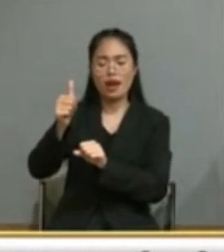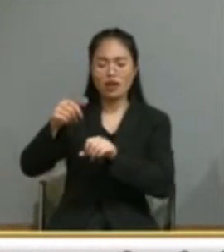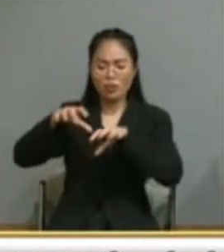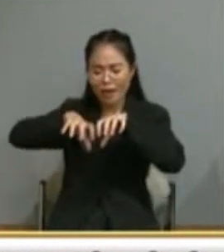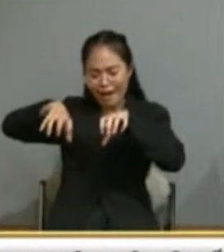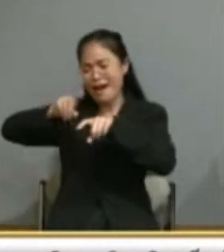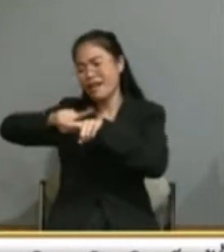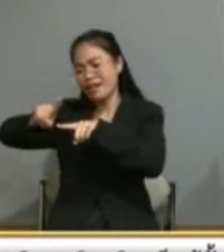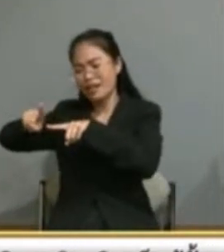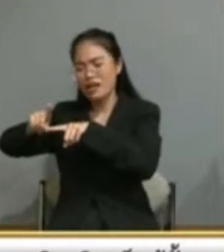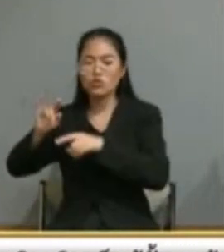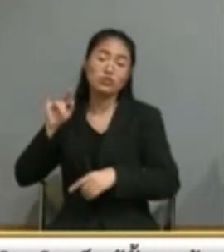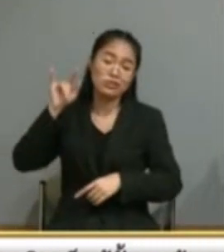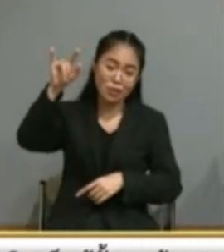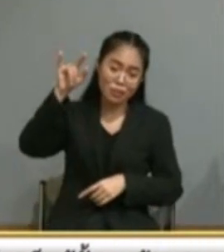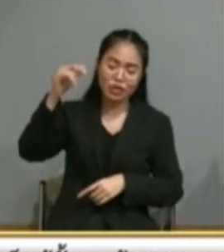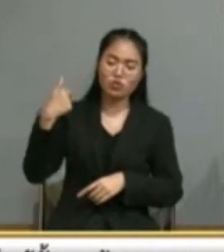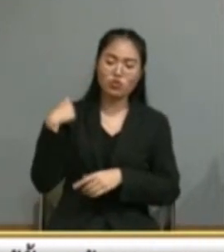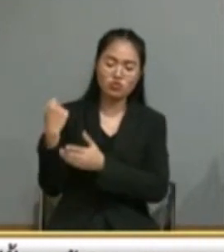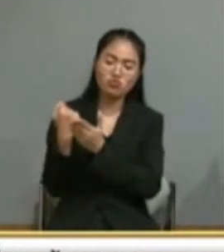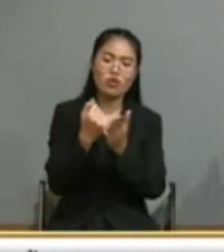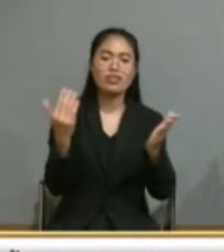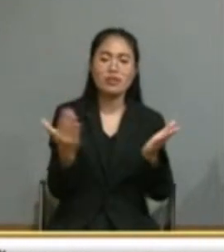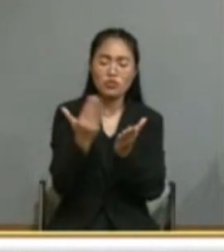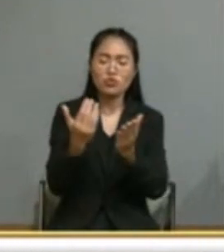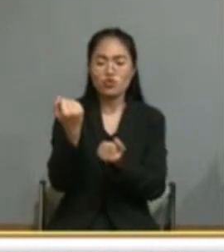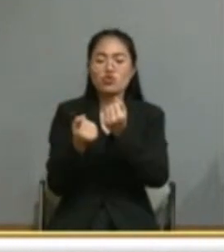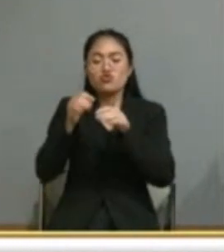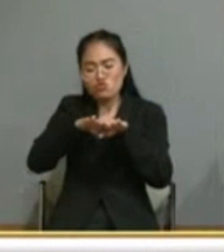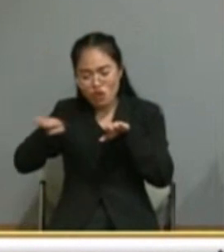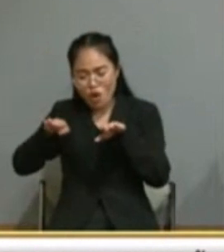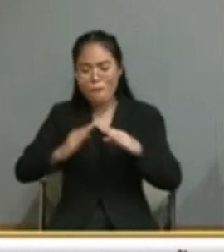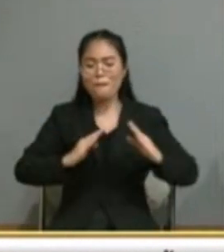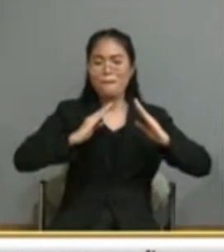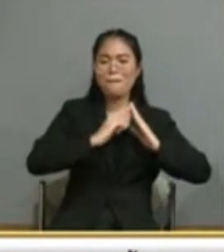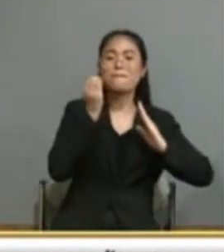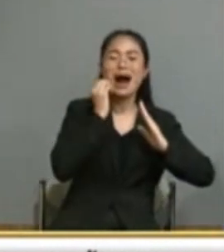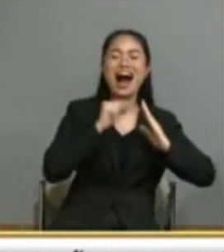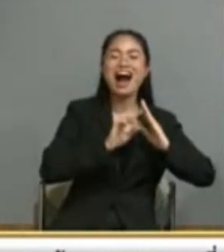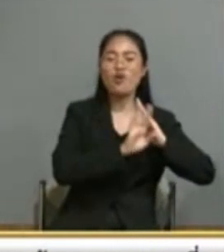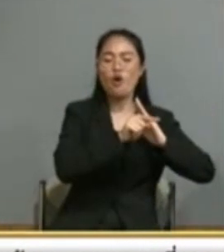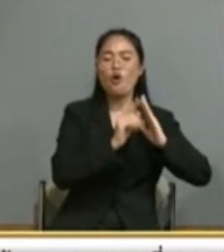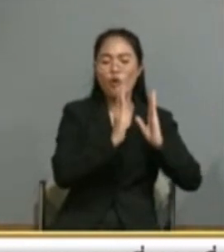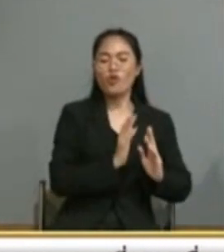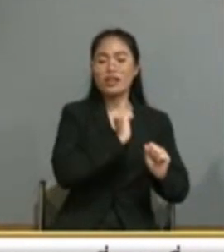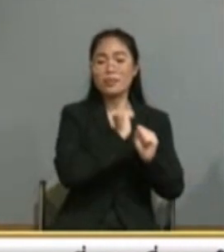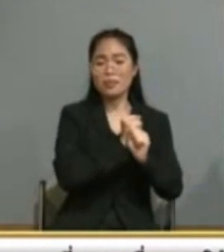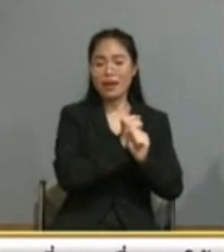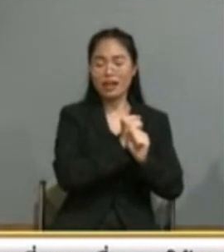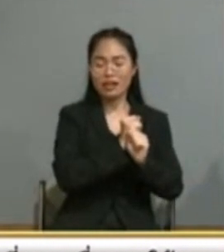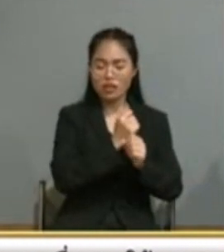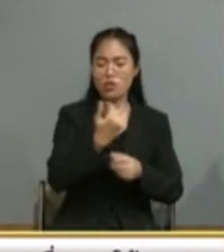กเป็นอาคารประกอบอื่น ๆทั้งอาคารสนามบน อาคารสนัดสนุน ลานจอดรถ แล้วกบานพักจนที่ค่ะนอกจากนั้นนะคะ